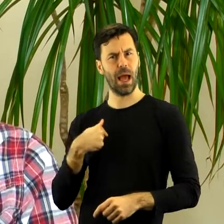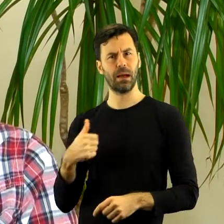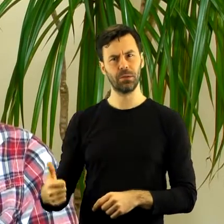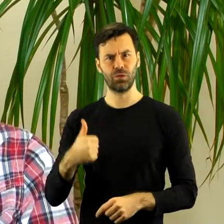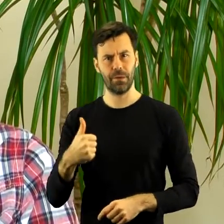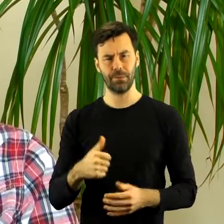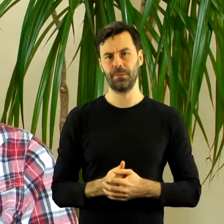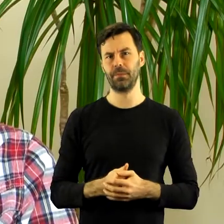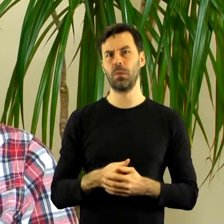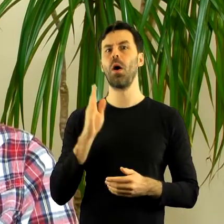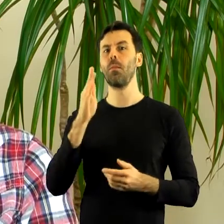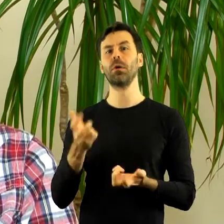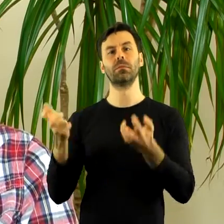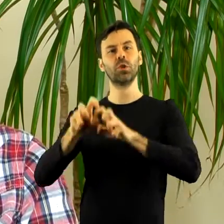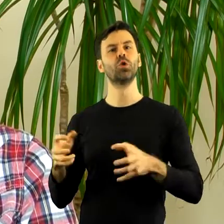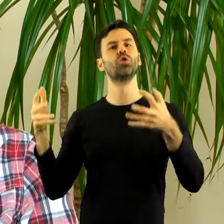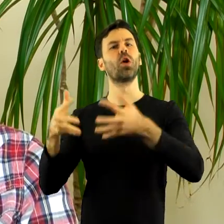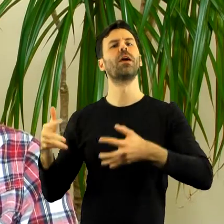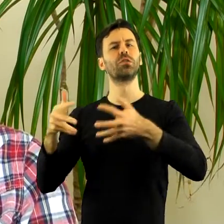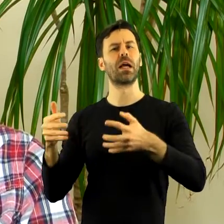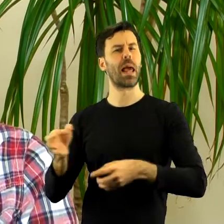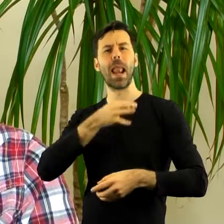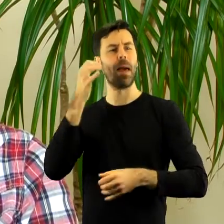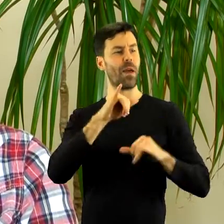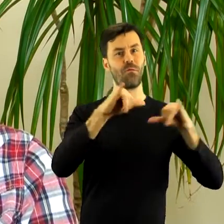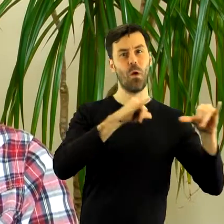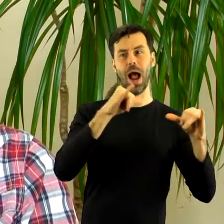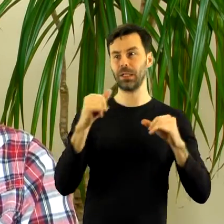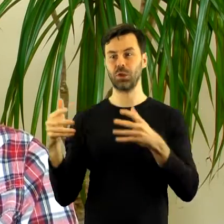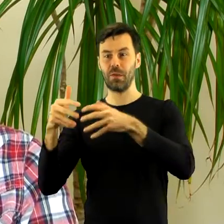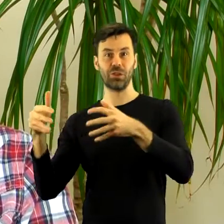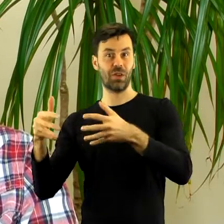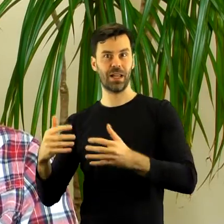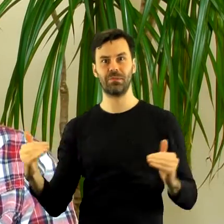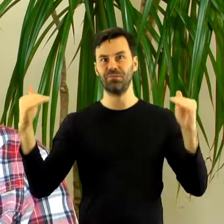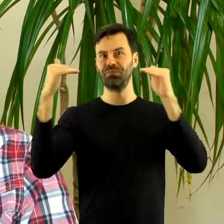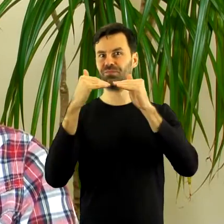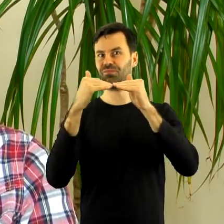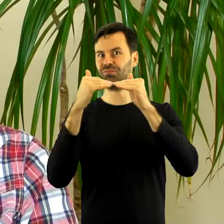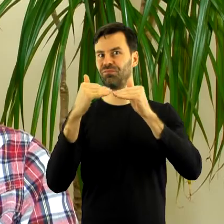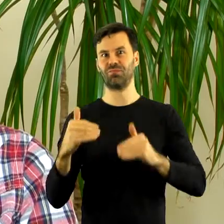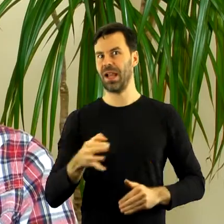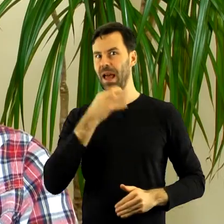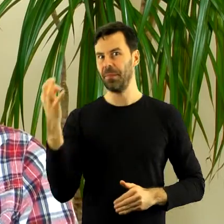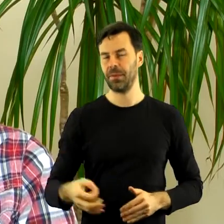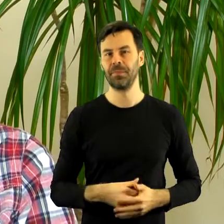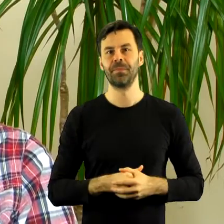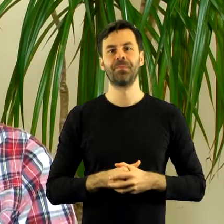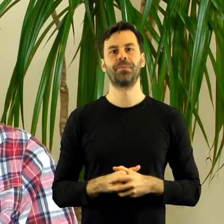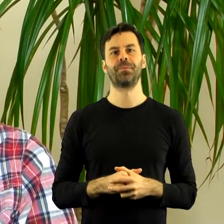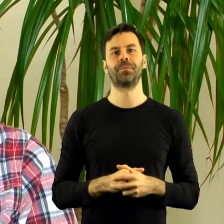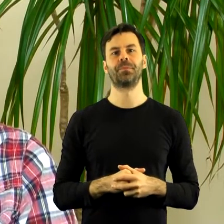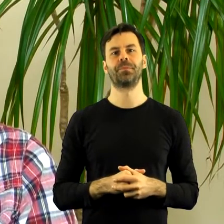właściwie skupiona wokół mnie. Potem zawiązaliśmy stowarzyszenie. Lepiej nam się rozmawiało z władzami. To daje większe szanse